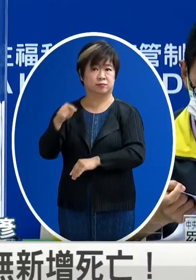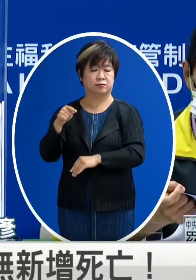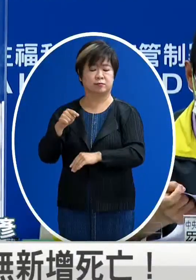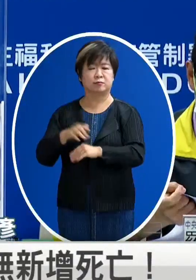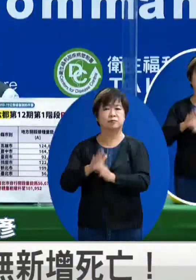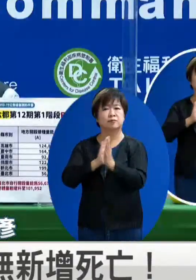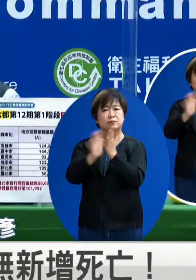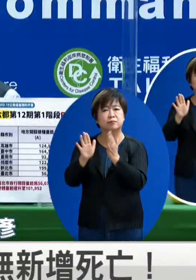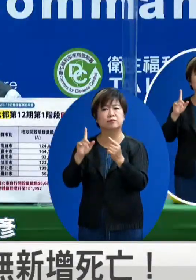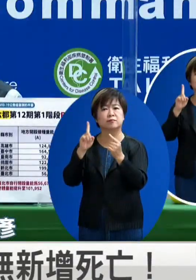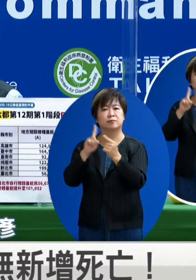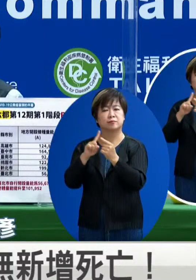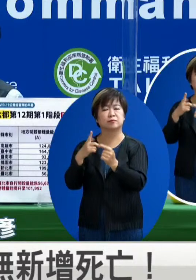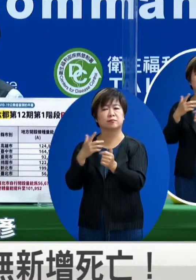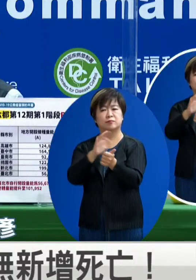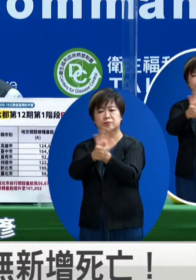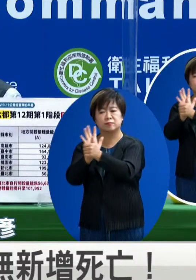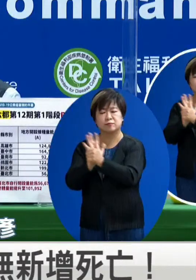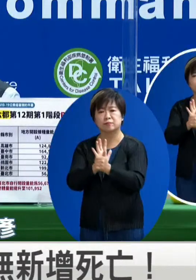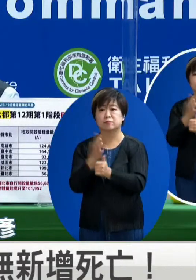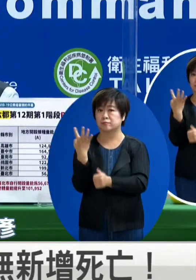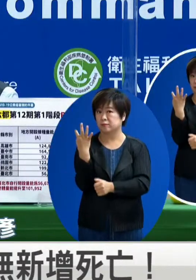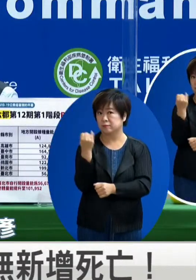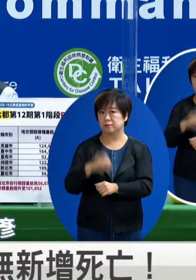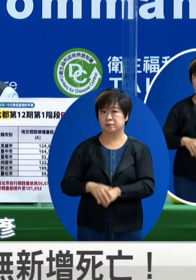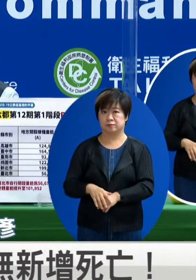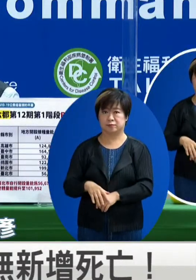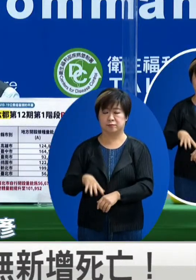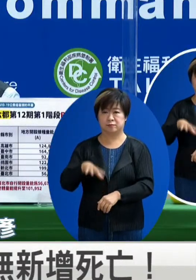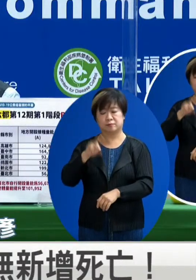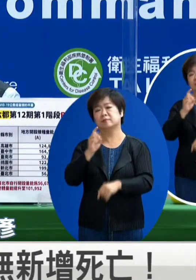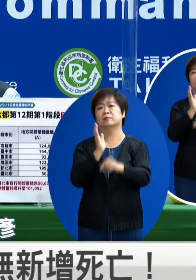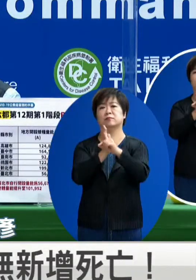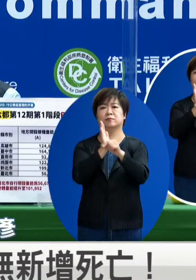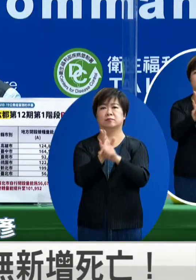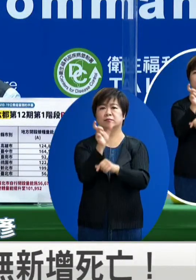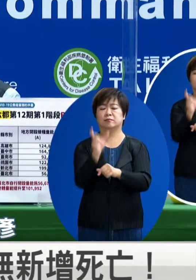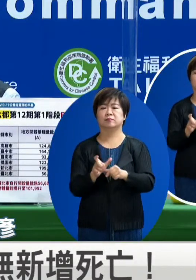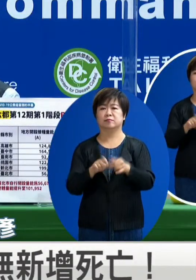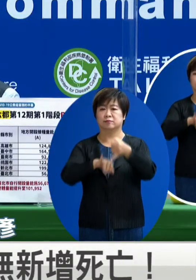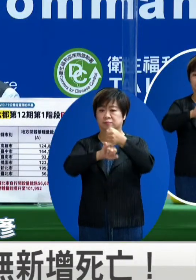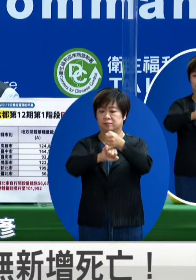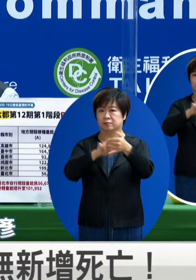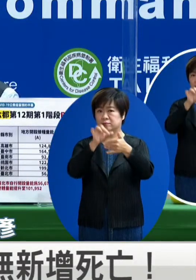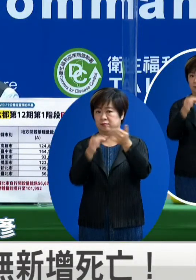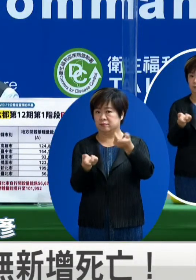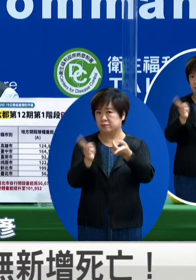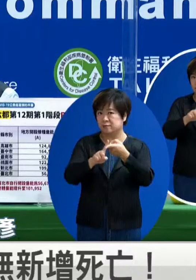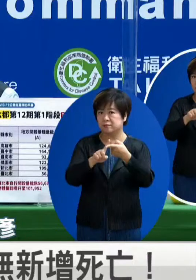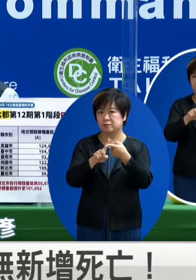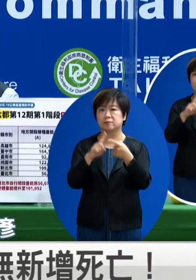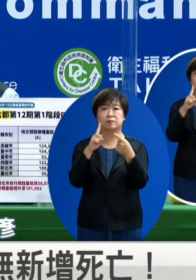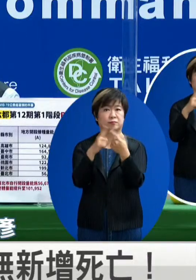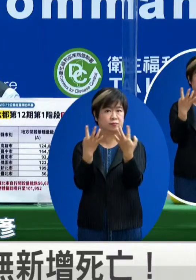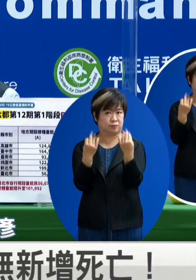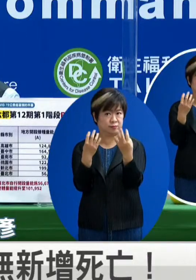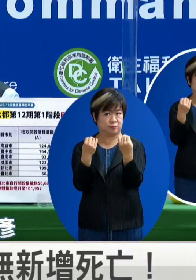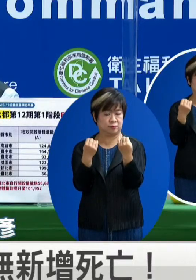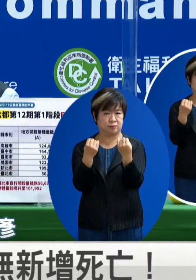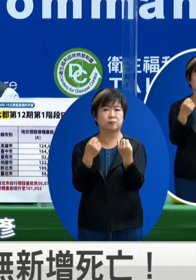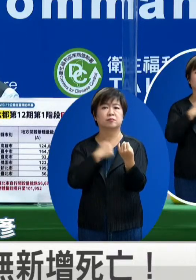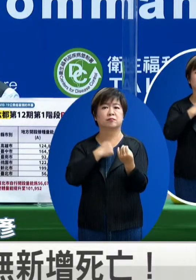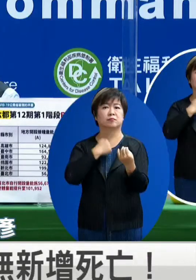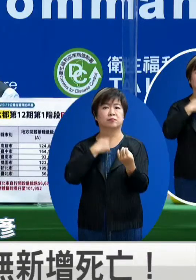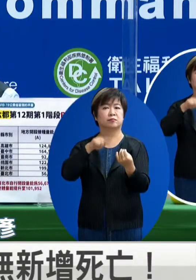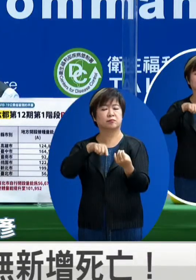安排。所以先有中间这个栏位，就是符合预约资格人数这个栏位，才会